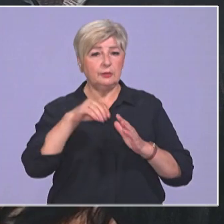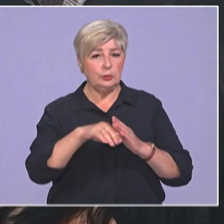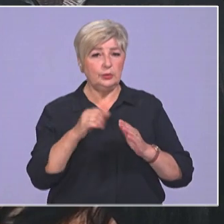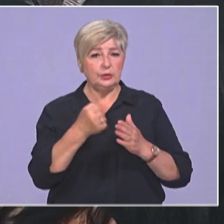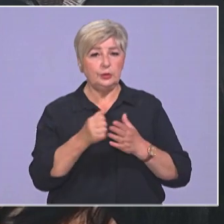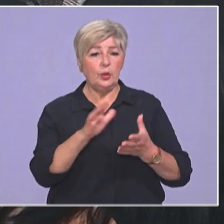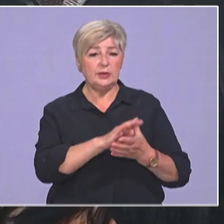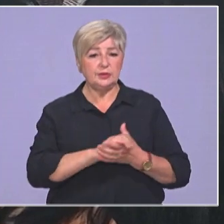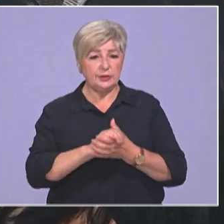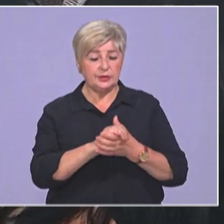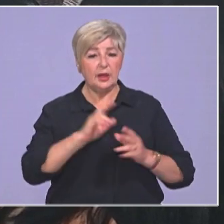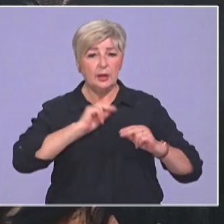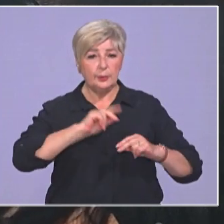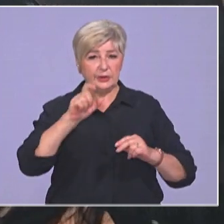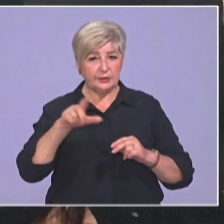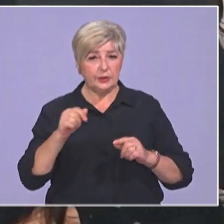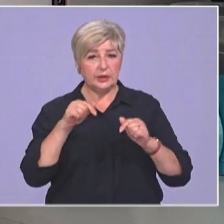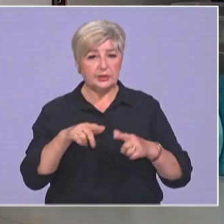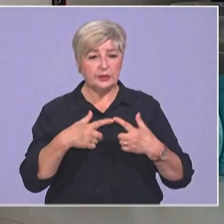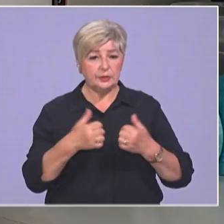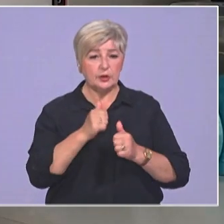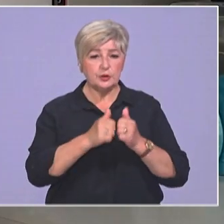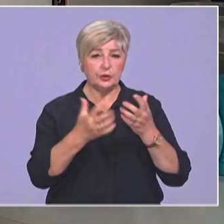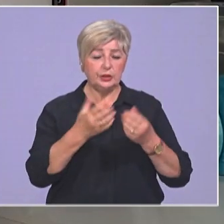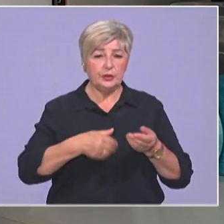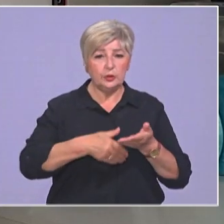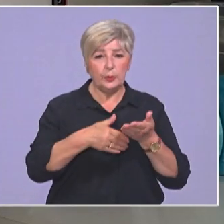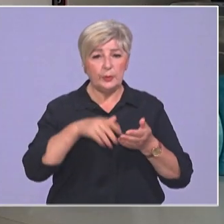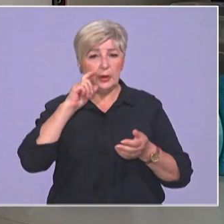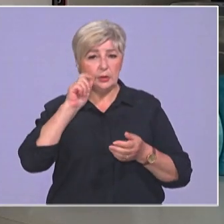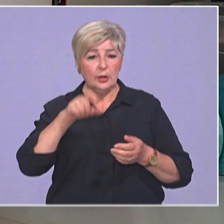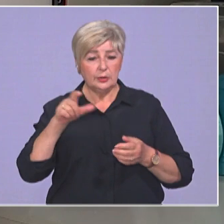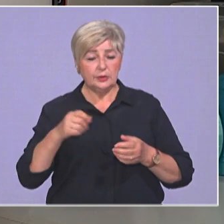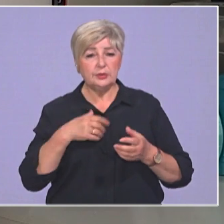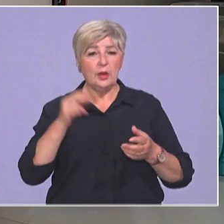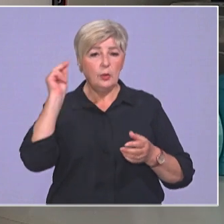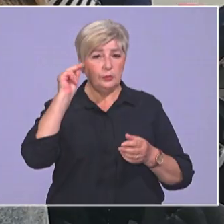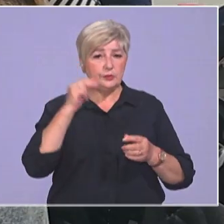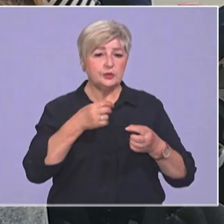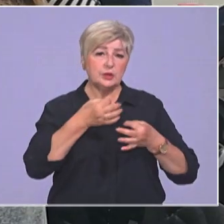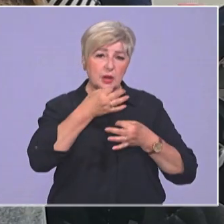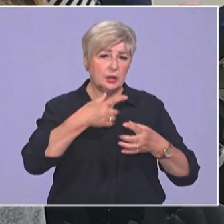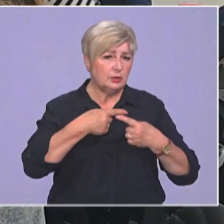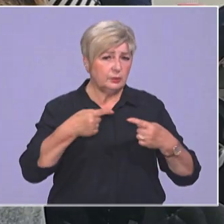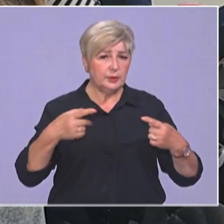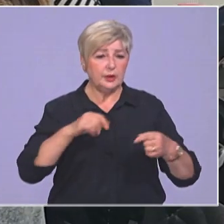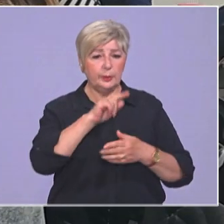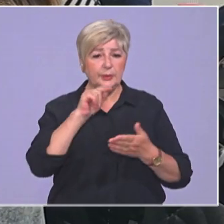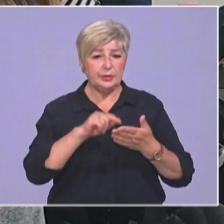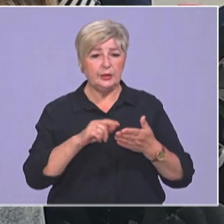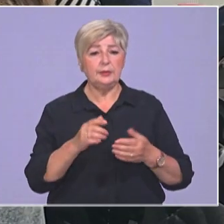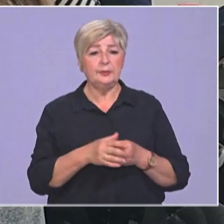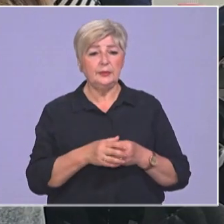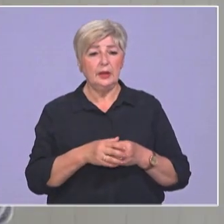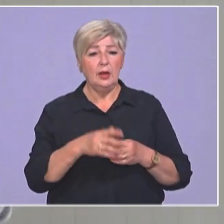СІАО-51. Працівники цієї організації щоденно допомагають українцям у вирішенні будь-яких питань, які виникають під час перебування у